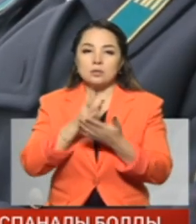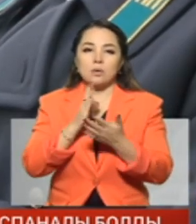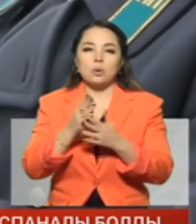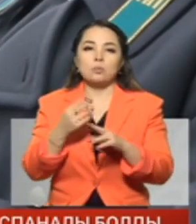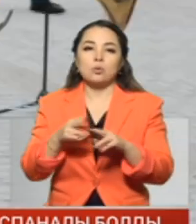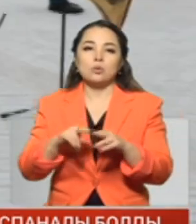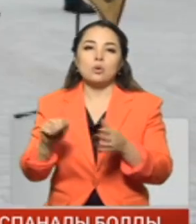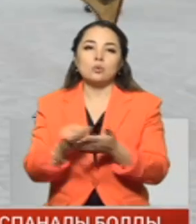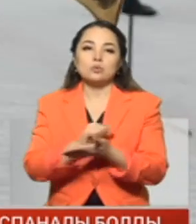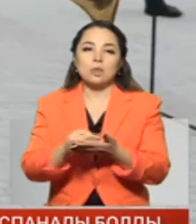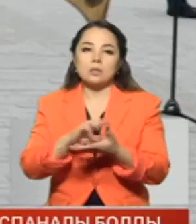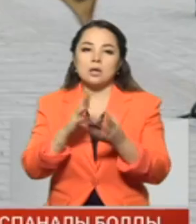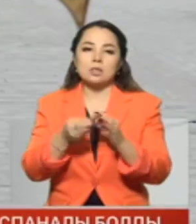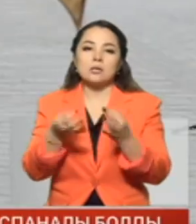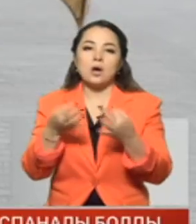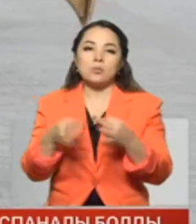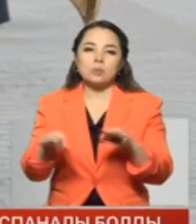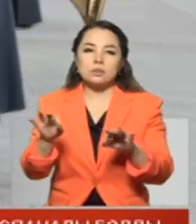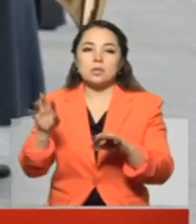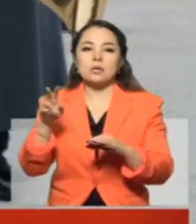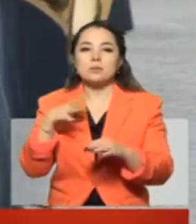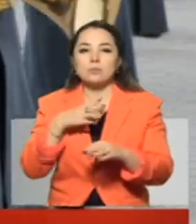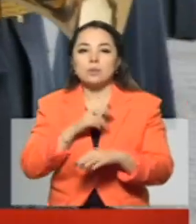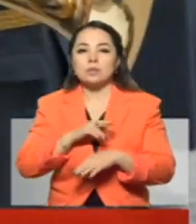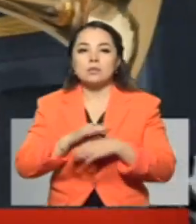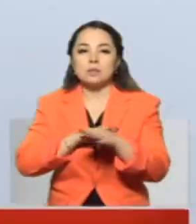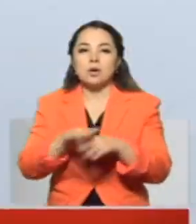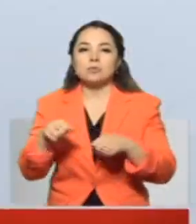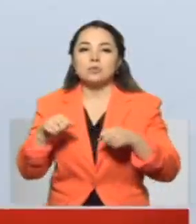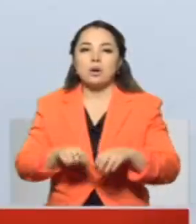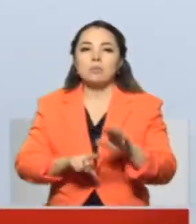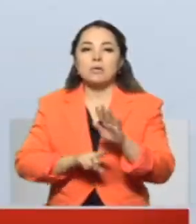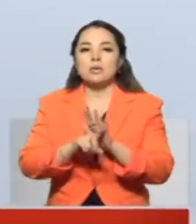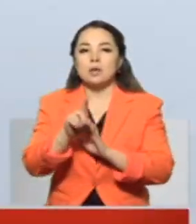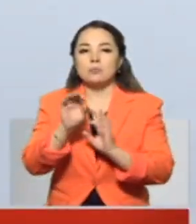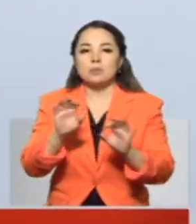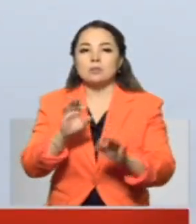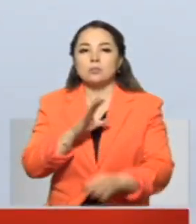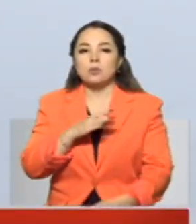Бұл құжат Қазақстанды тәуелсіз ететін құқықтық бастама болған еді.